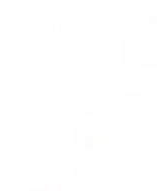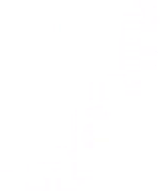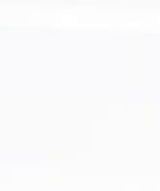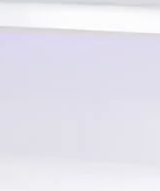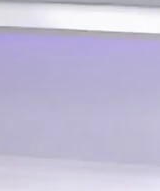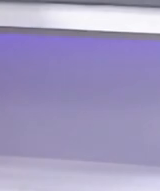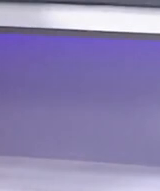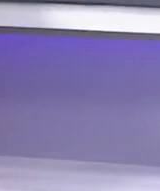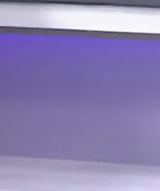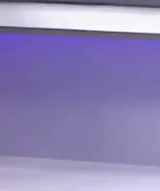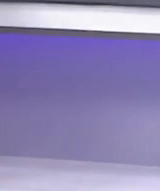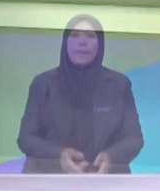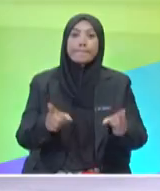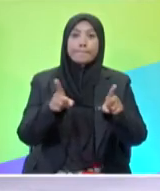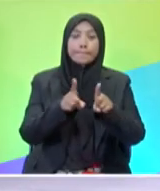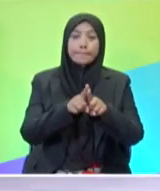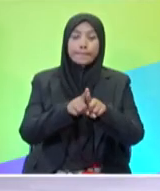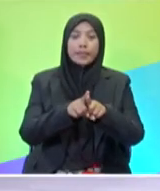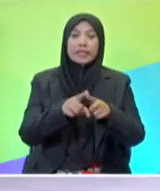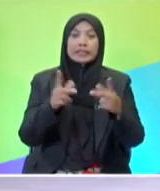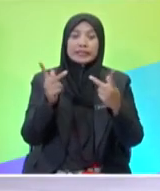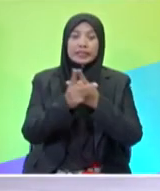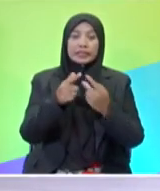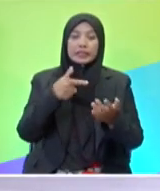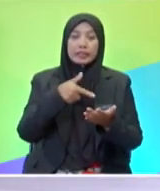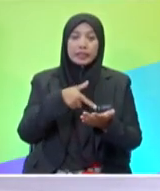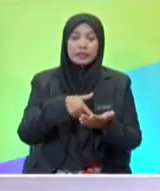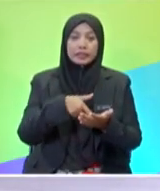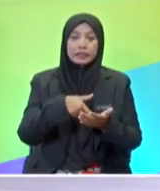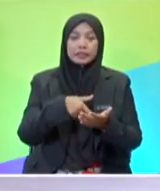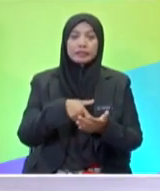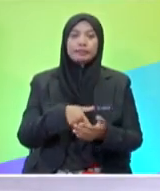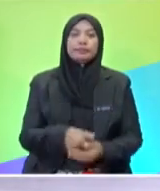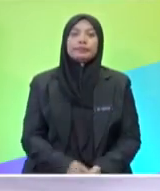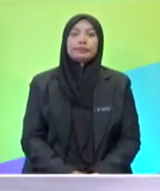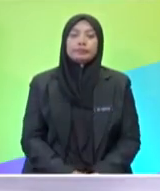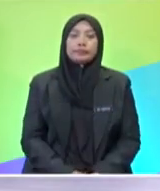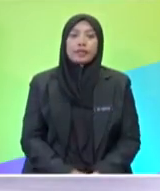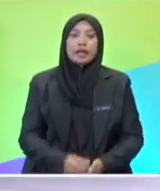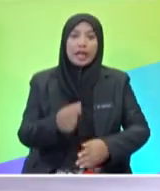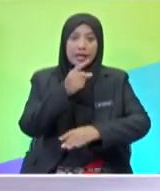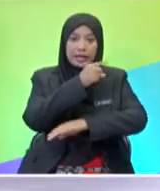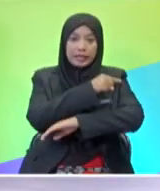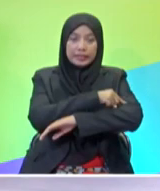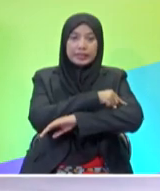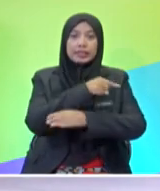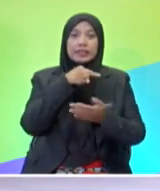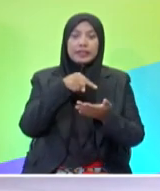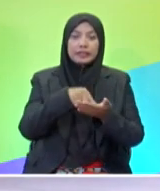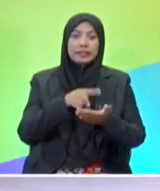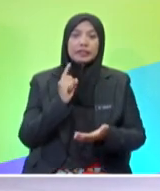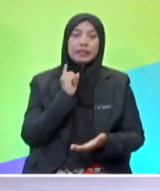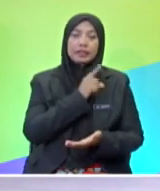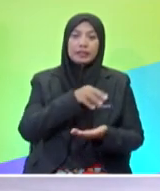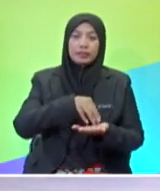KPM. Bersama sekali lagi dalam slot tahap 1 Didik TV KPM dan hari ini adik-adik semua kita belajar